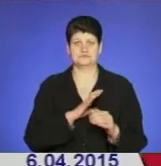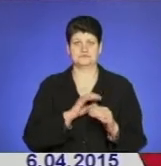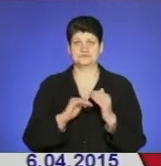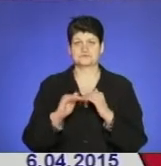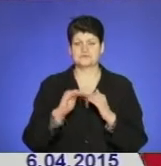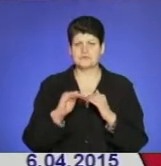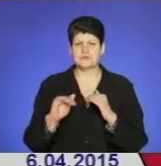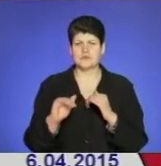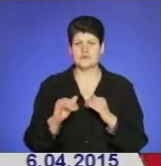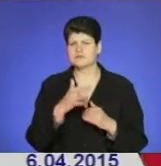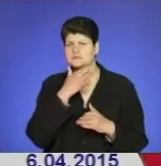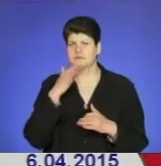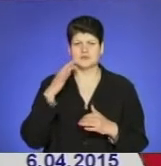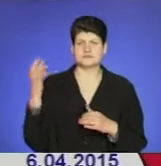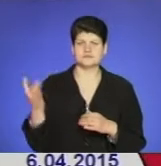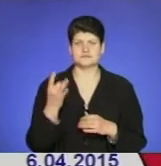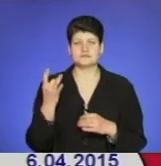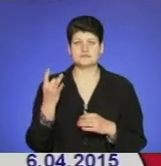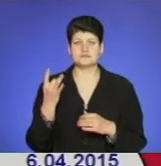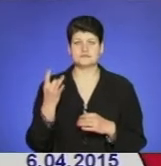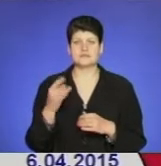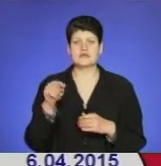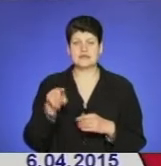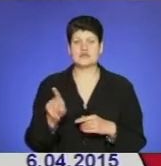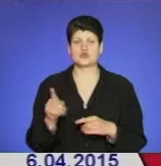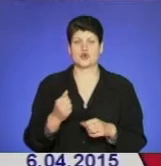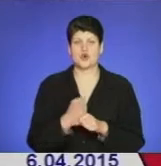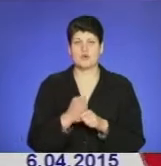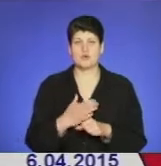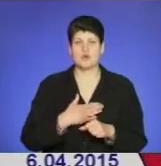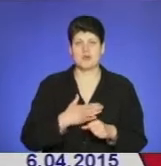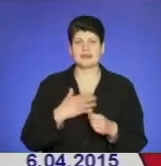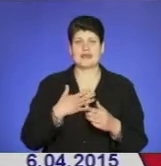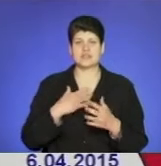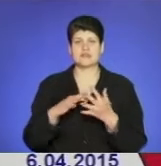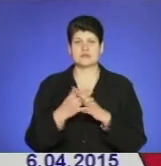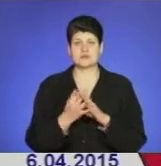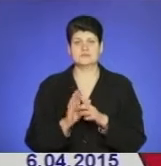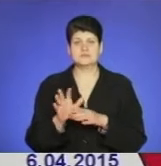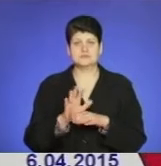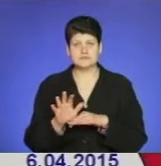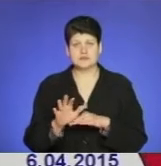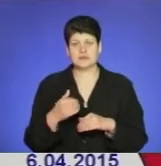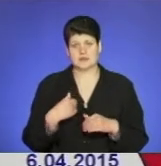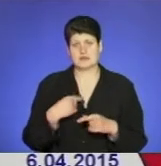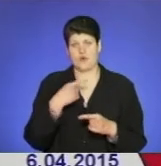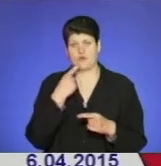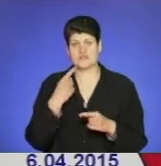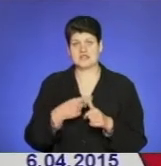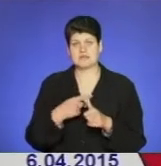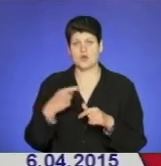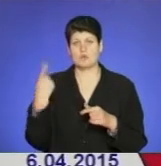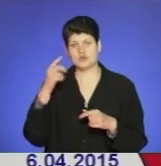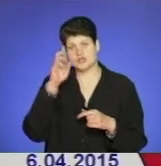у сотні більше разів. Що те, що робимо ми і що роблять наші аграрії, яким я висловлюю від імені обласної